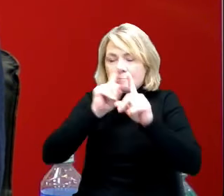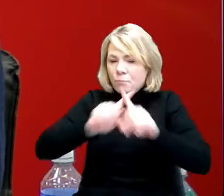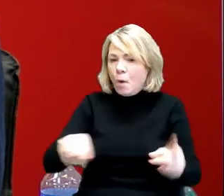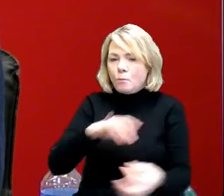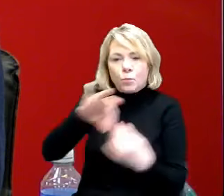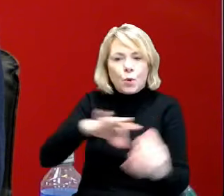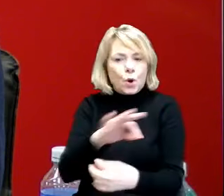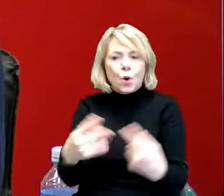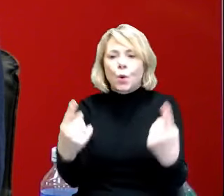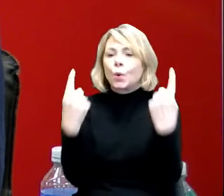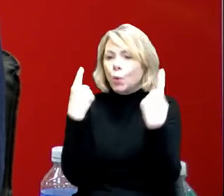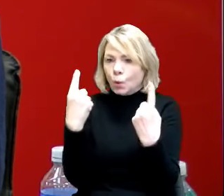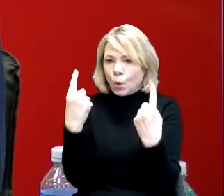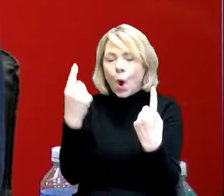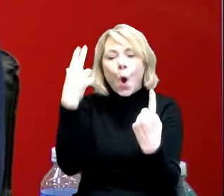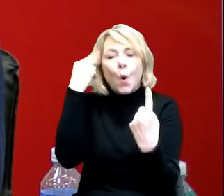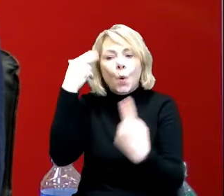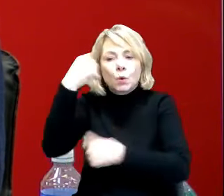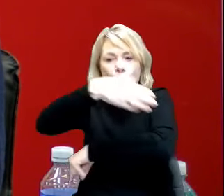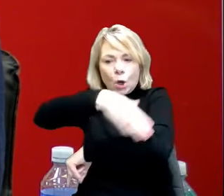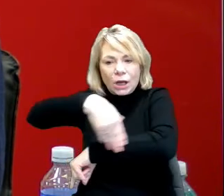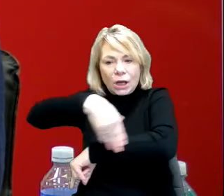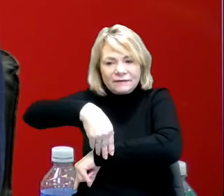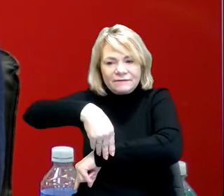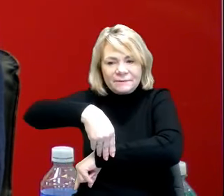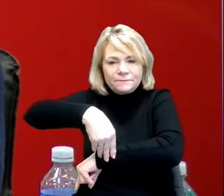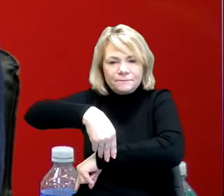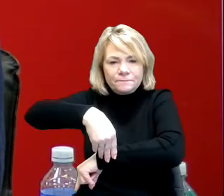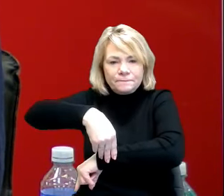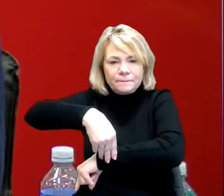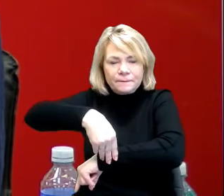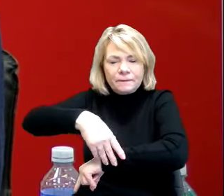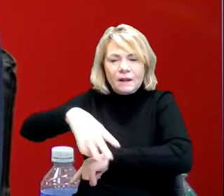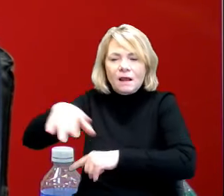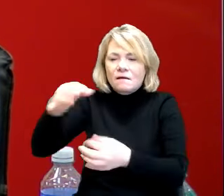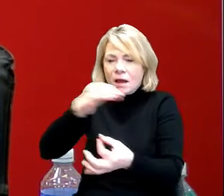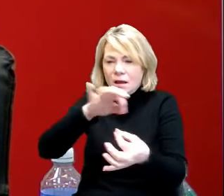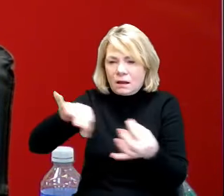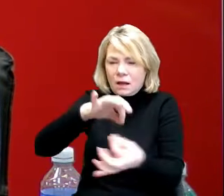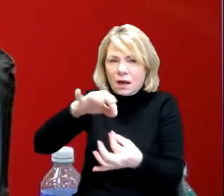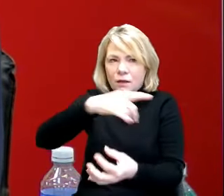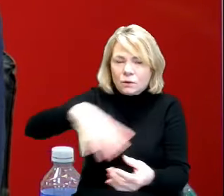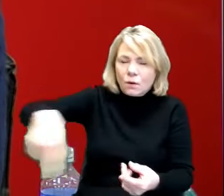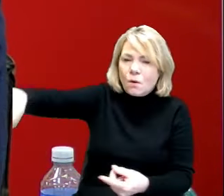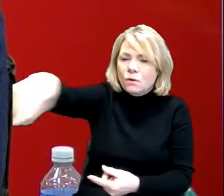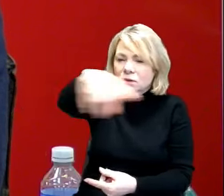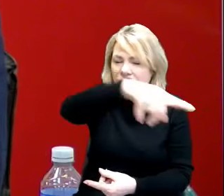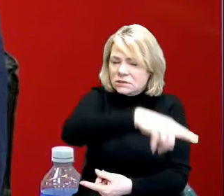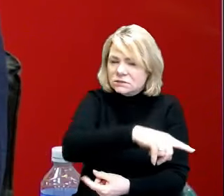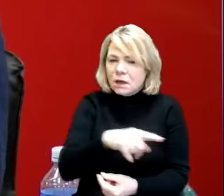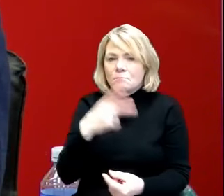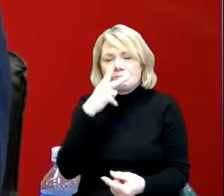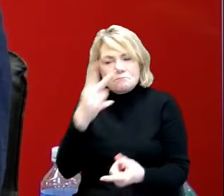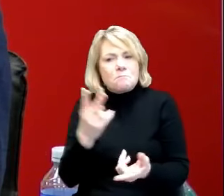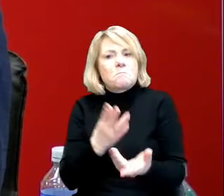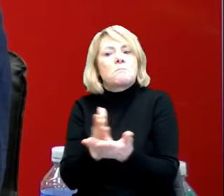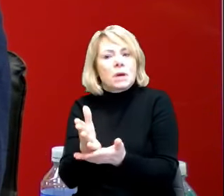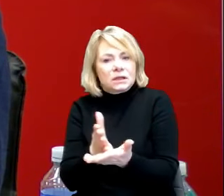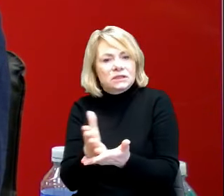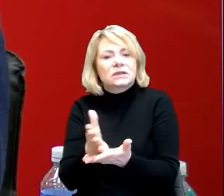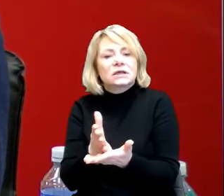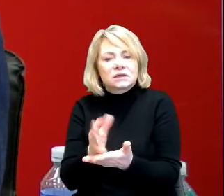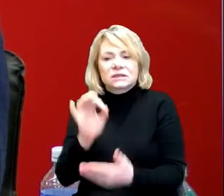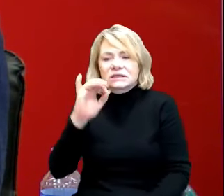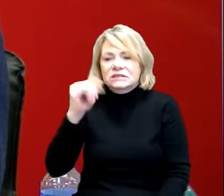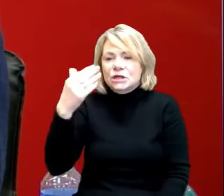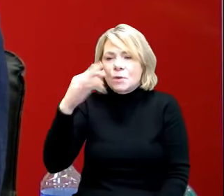yra kauno gatvės visas kvartalas patirtis tokia parodė kad simonaitytės